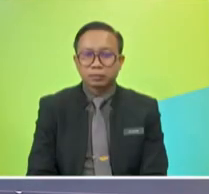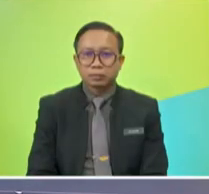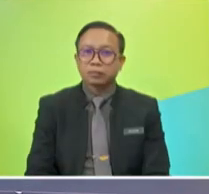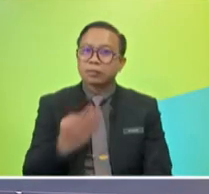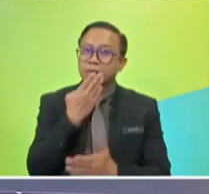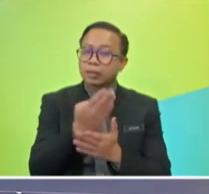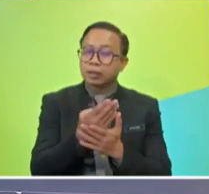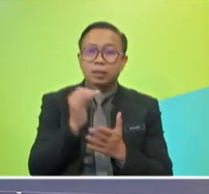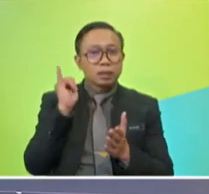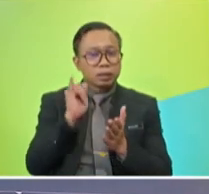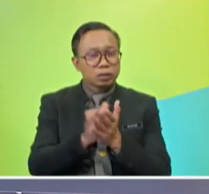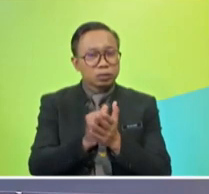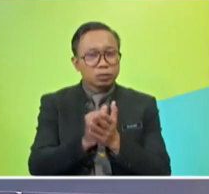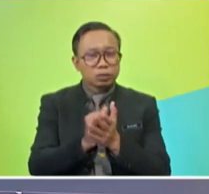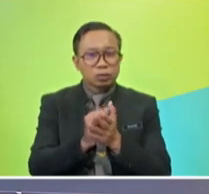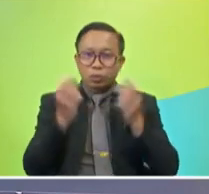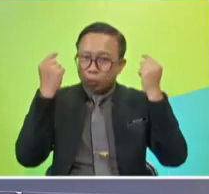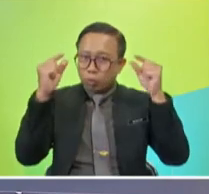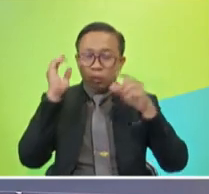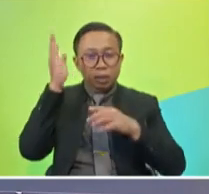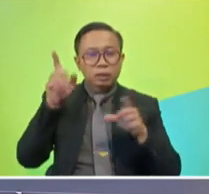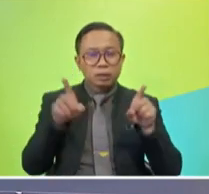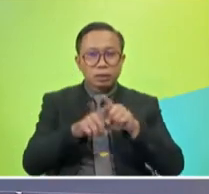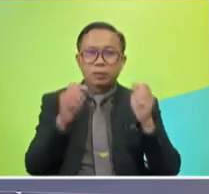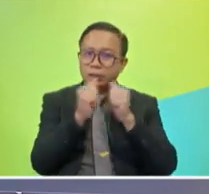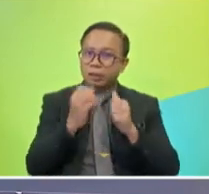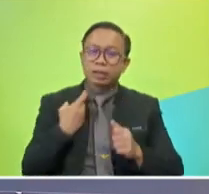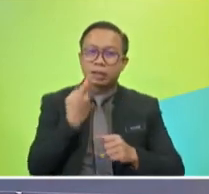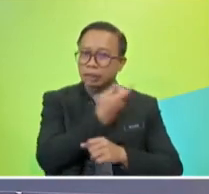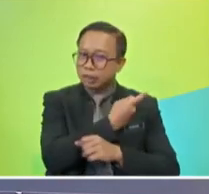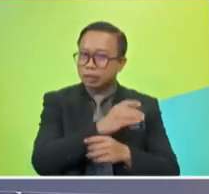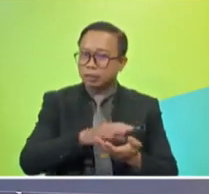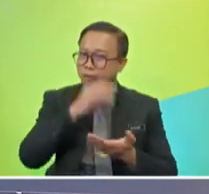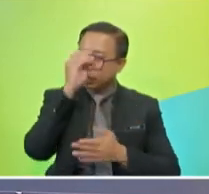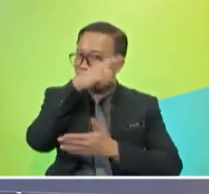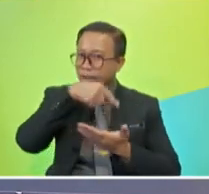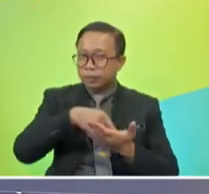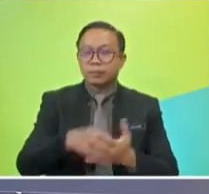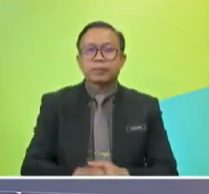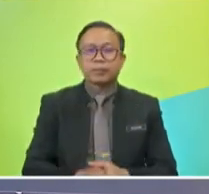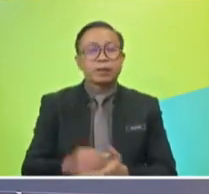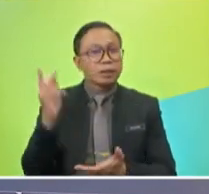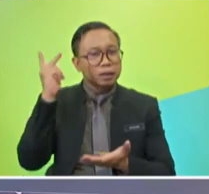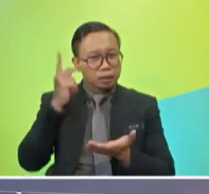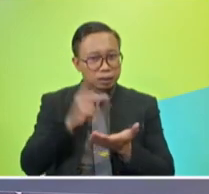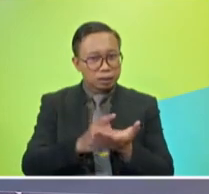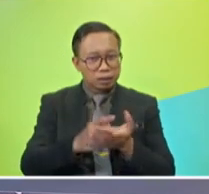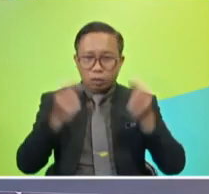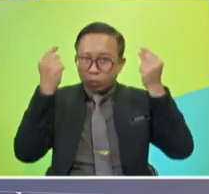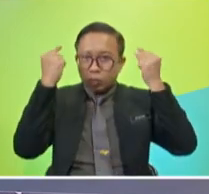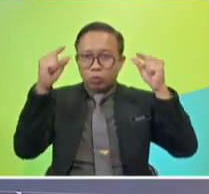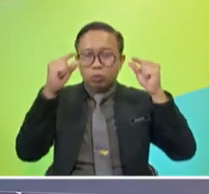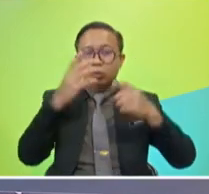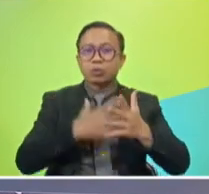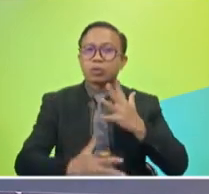baik itulah dia guru yang akan bersama dengan kita untuk slot kali ini tapi sebelum itu saya juga memperkenalkan guru ataupun